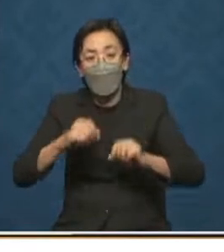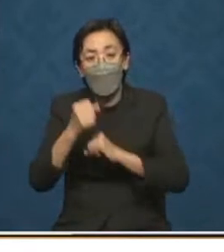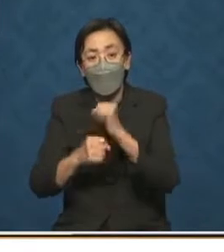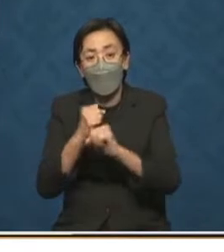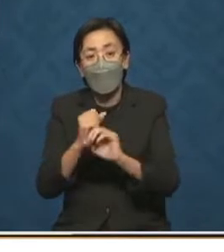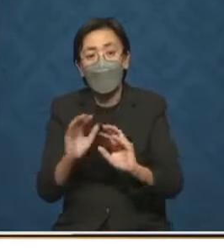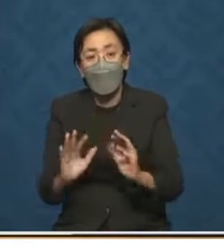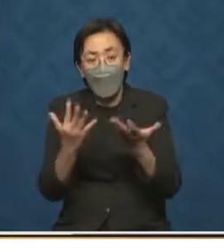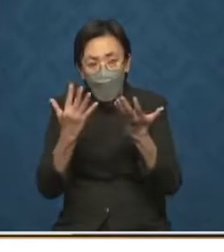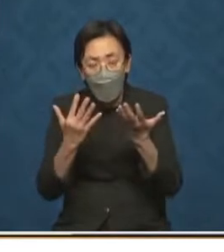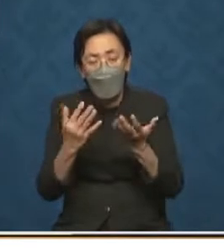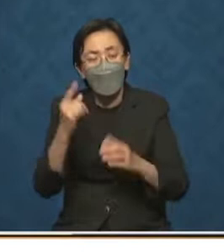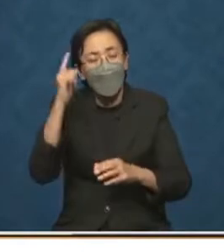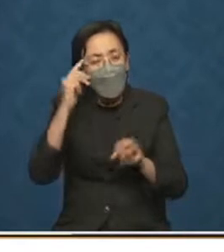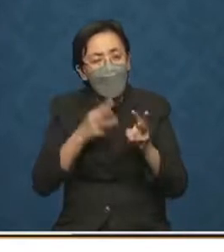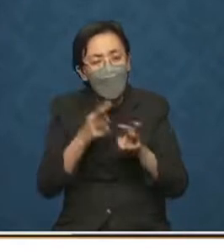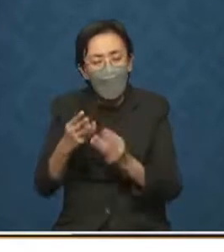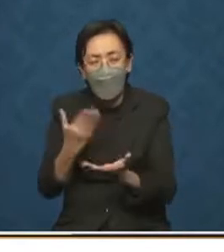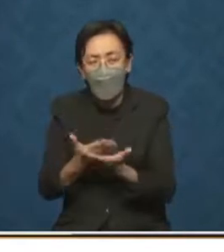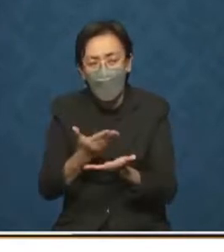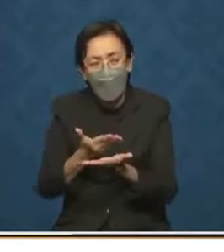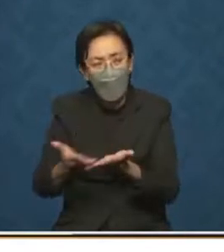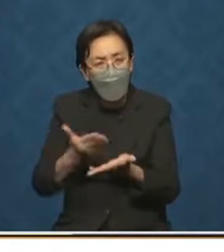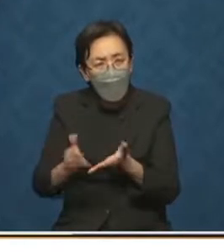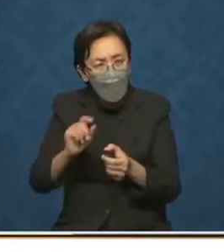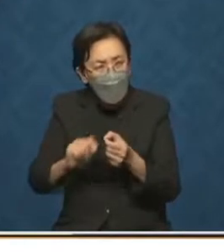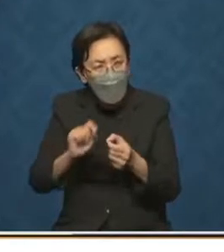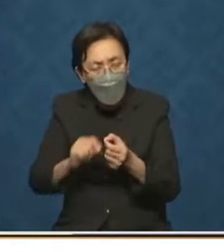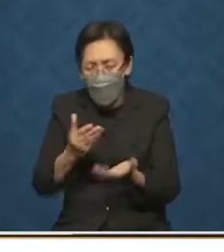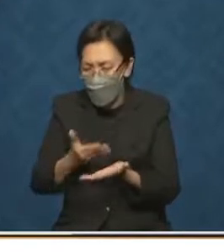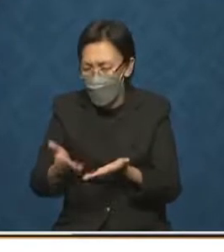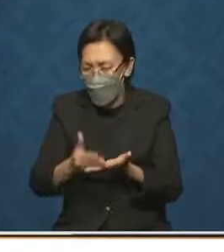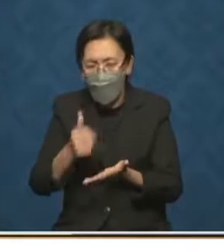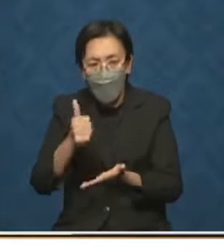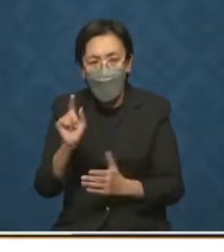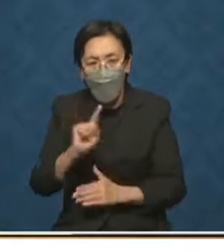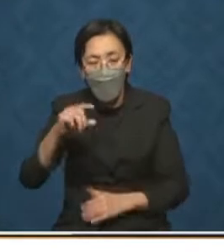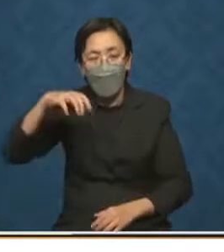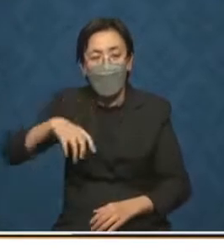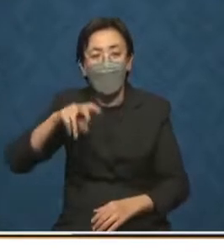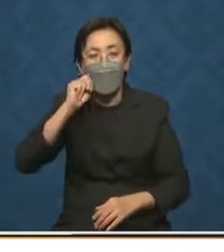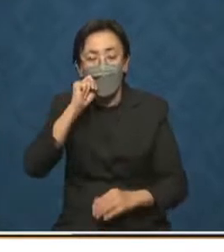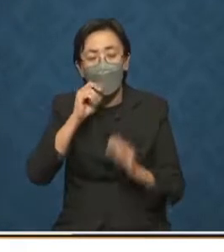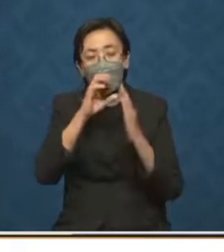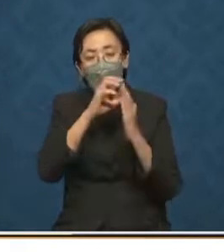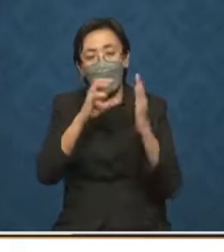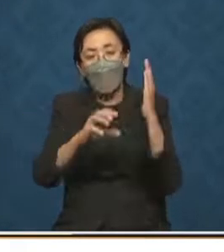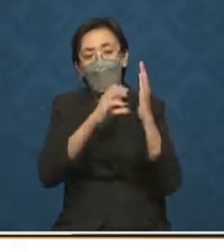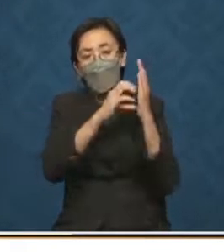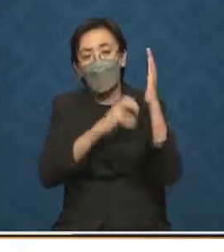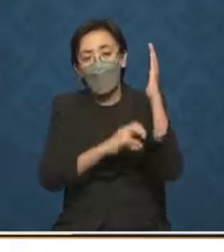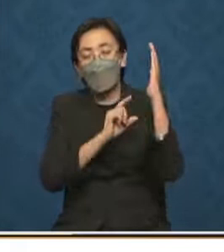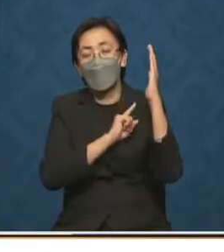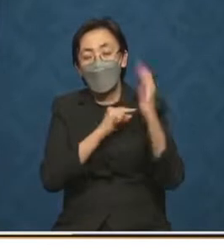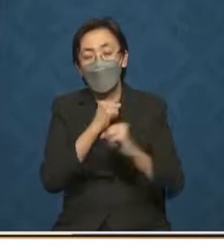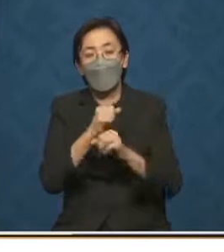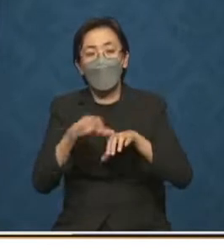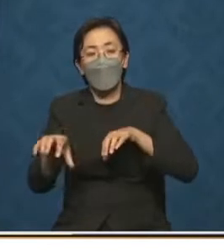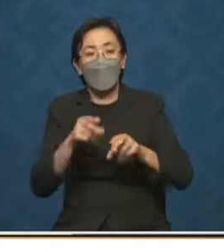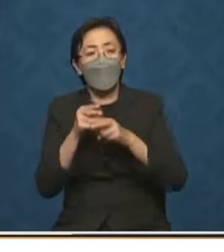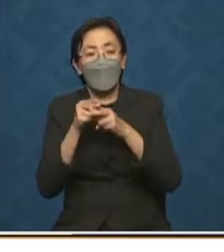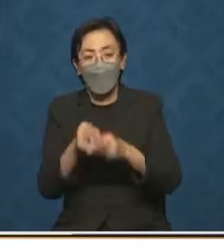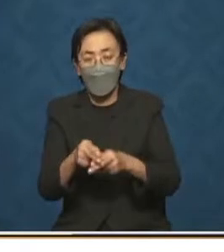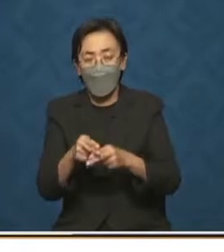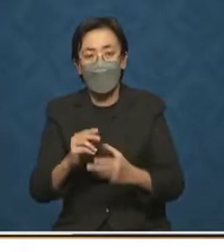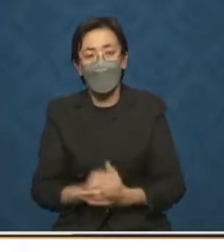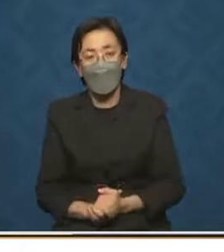จะคุมค่าทางกเงินมากทสุกคเรขการที่ประป่าผไจะต้องรำเนีนการ να criticsเพราว่าในขณะนี้การ